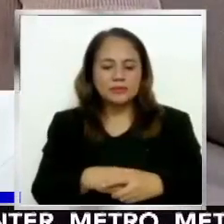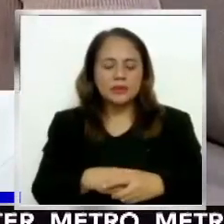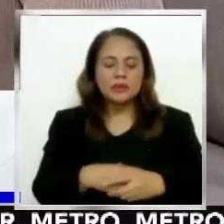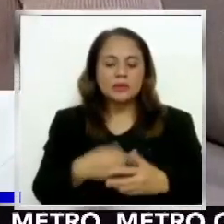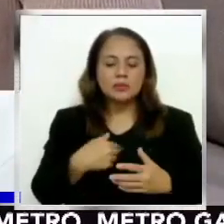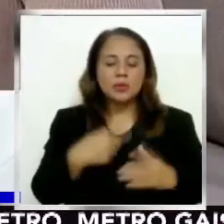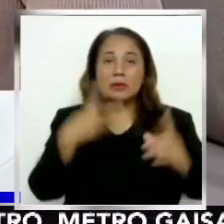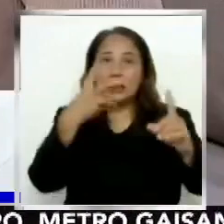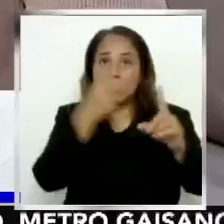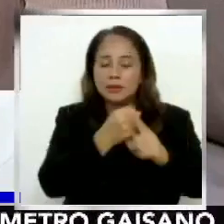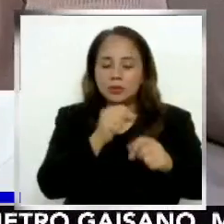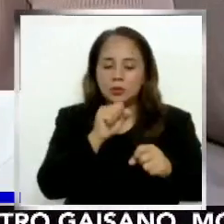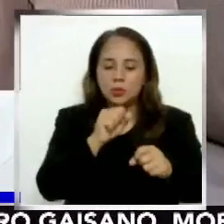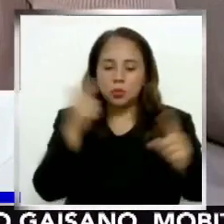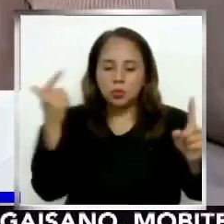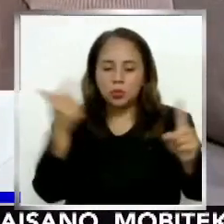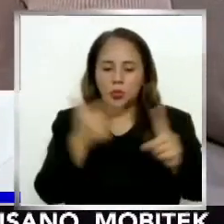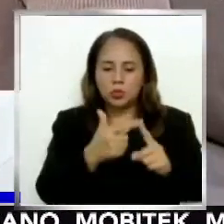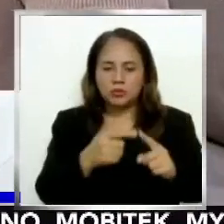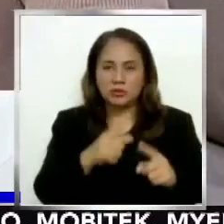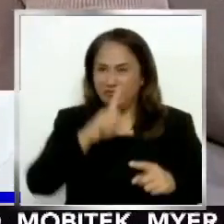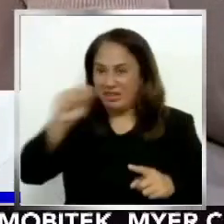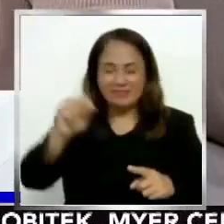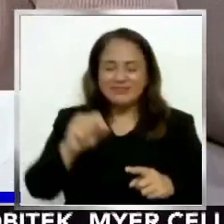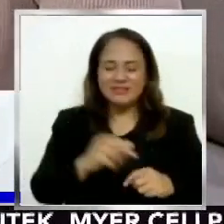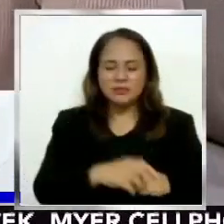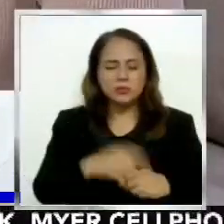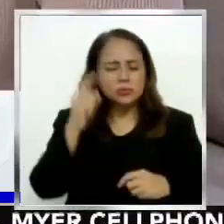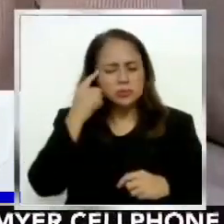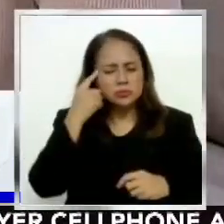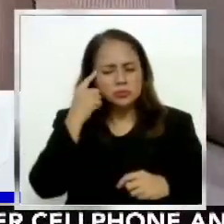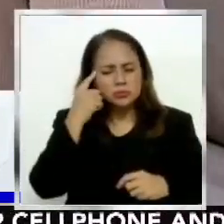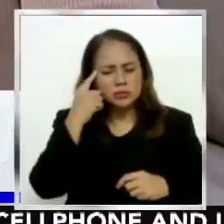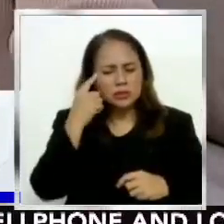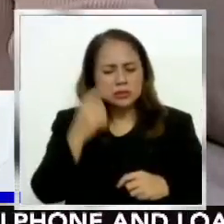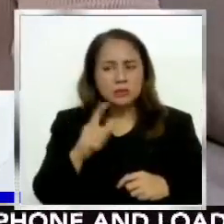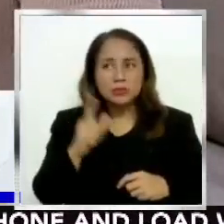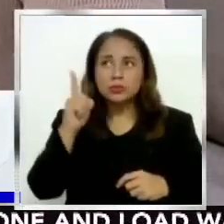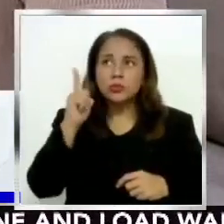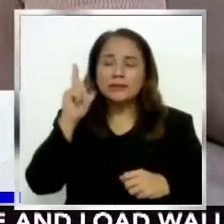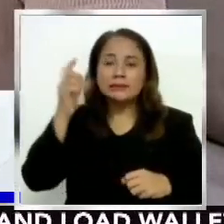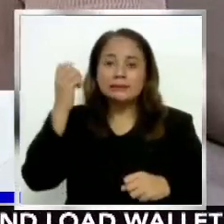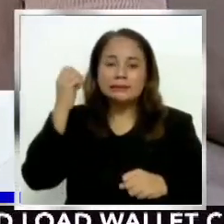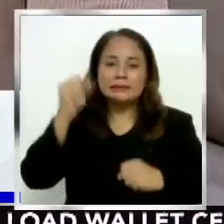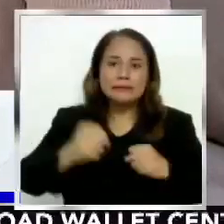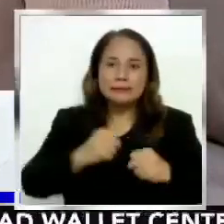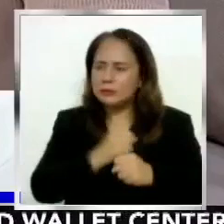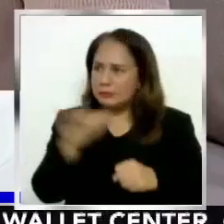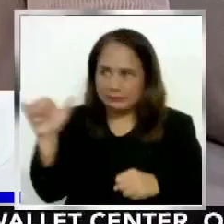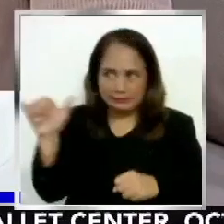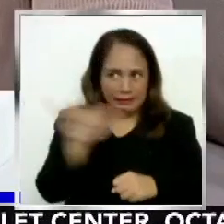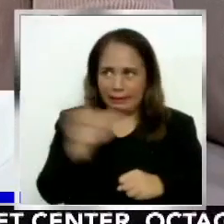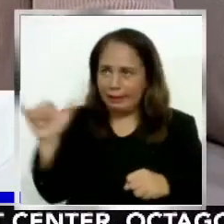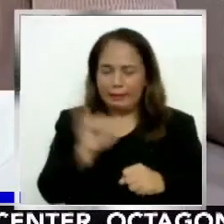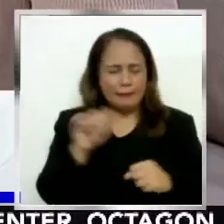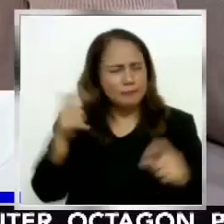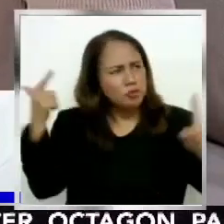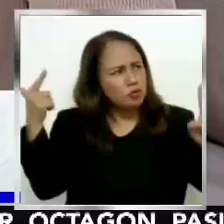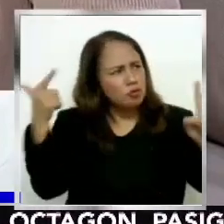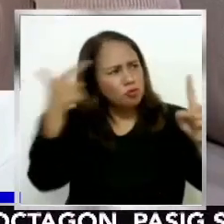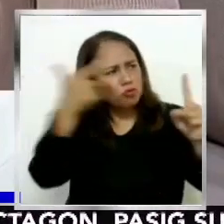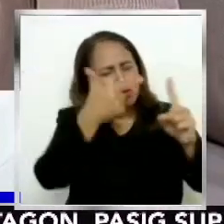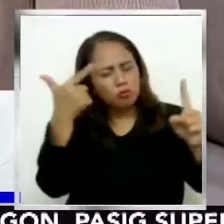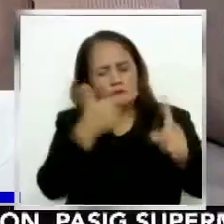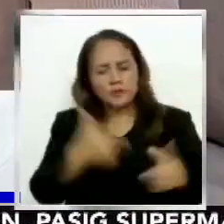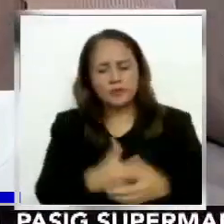hindi siya instant. So isipin nyo, parang 20 years ago, pareho ang gusto naming makamit. And kinailangan ng